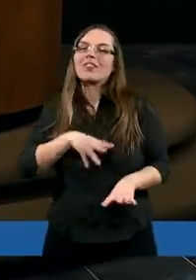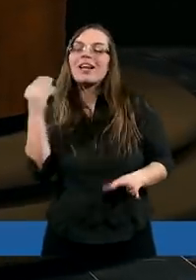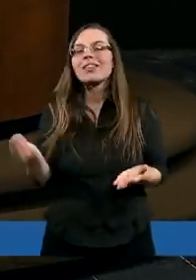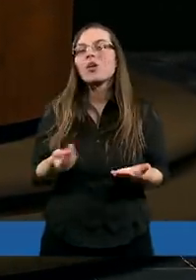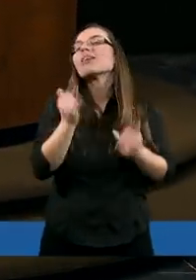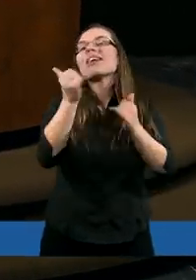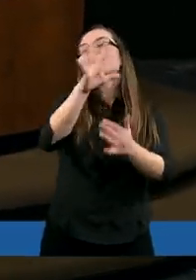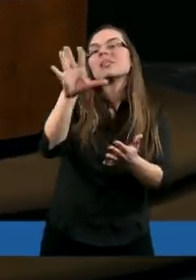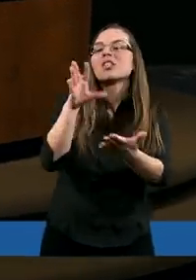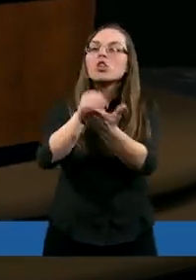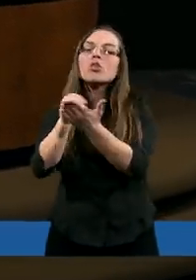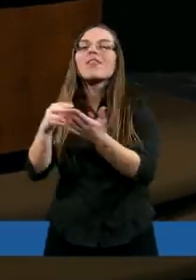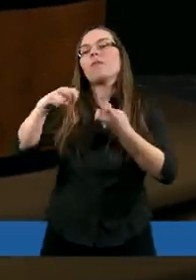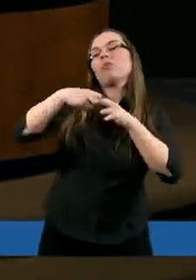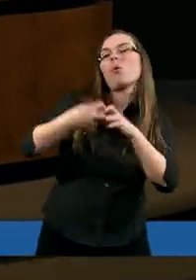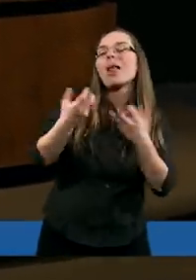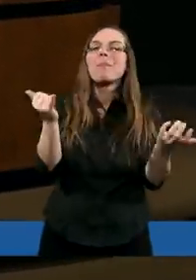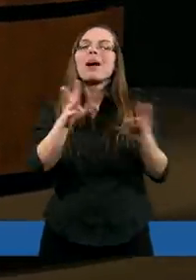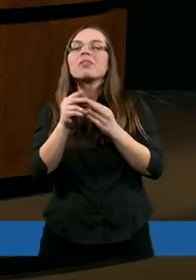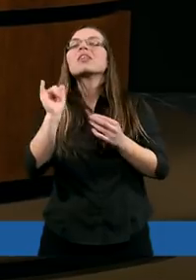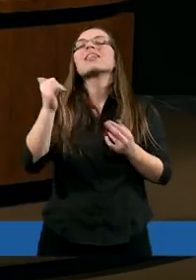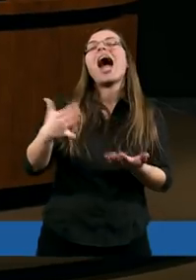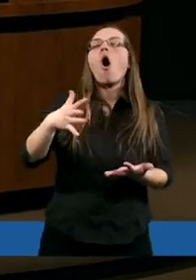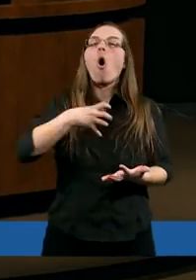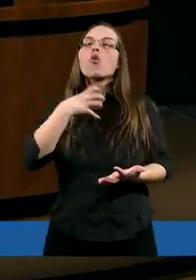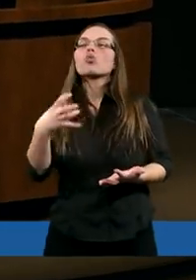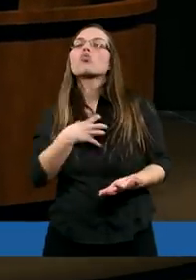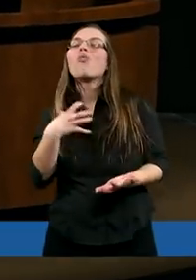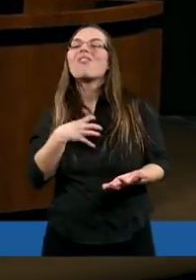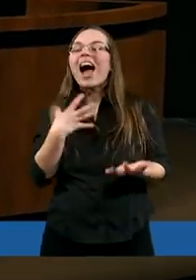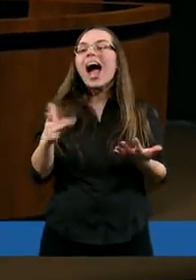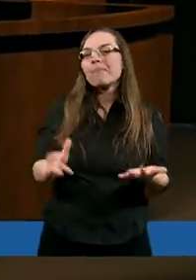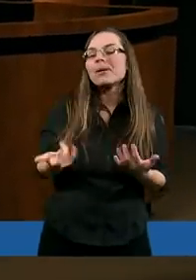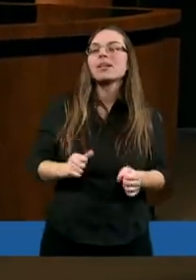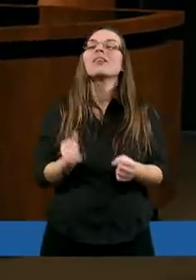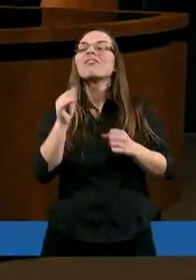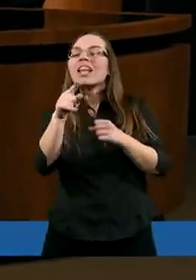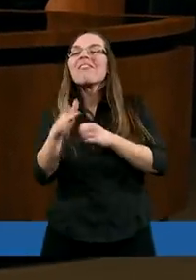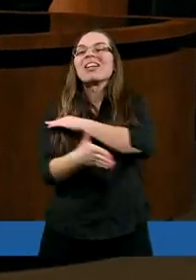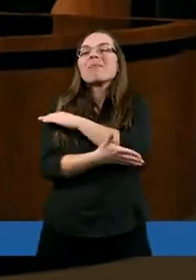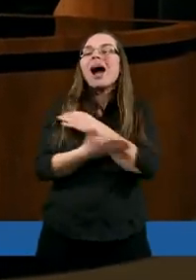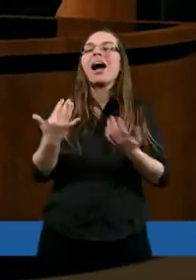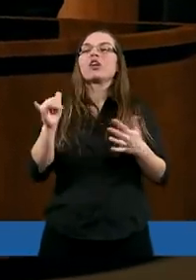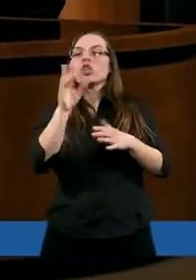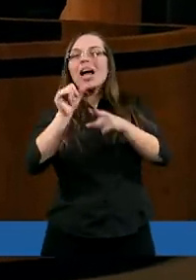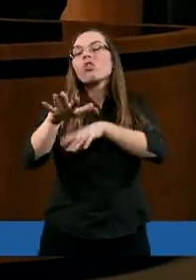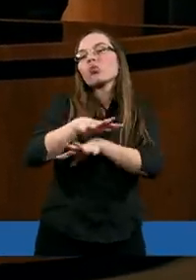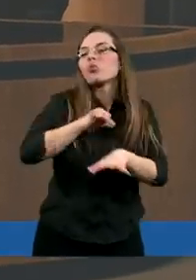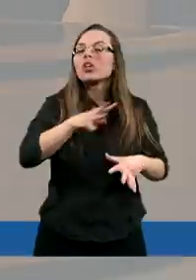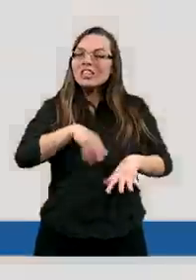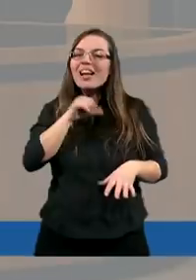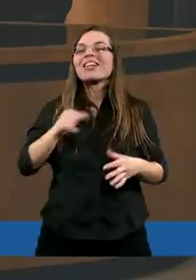naszych doświadczeniach, problemach? W jaki sposób odczuwamy to wsparcie, to, że Duch Święty się stawia za